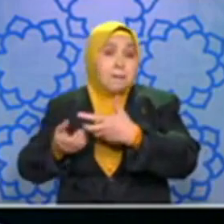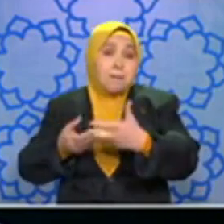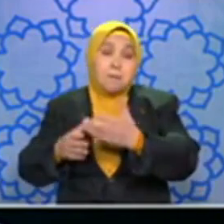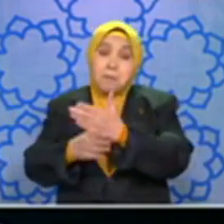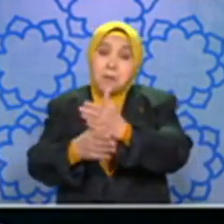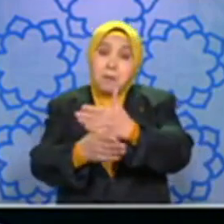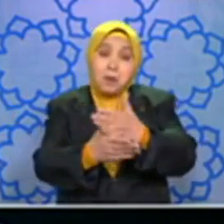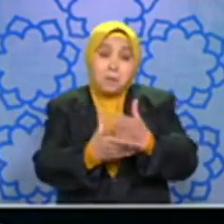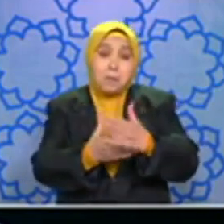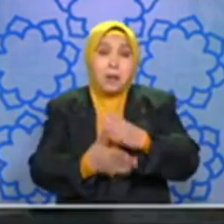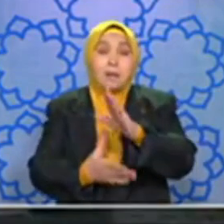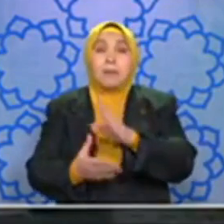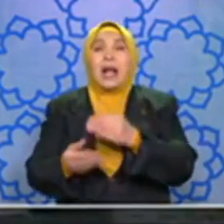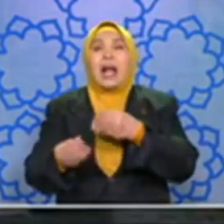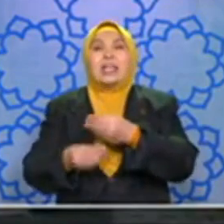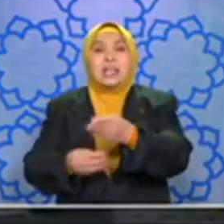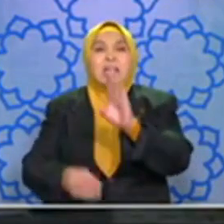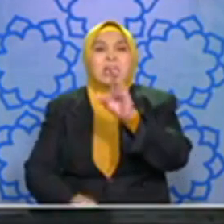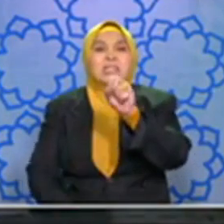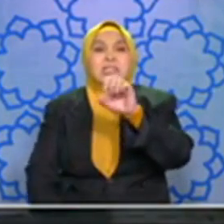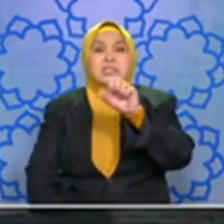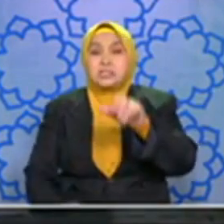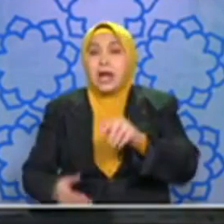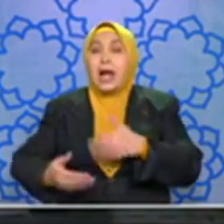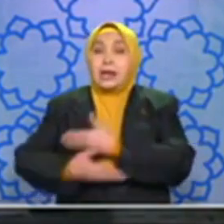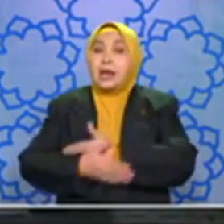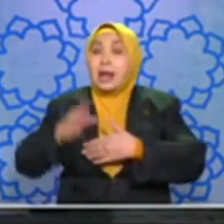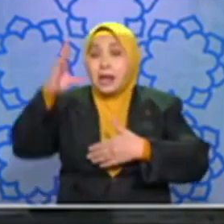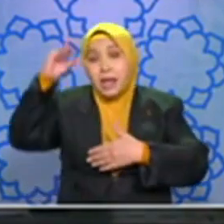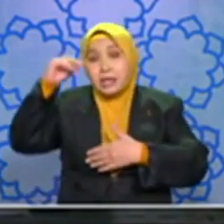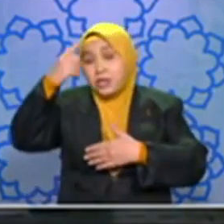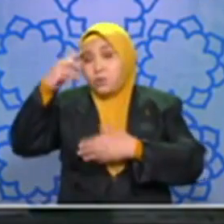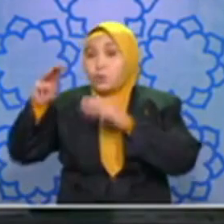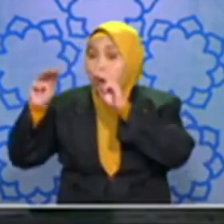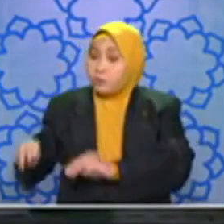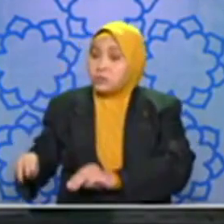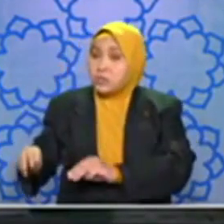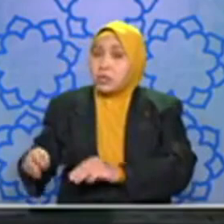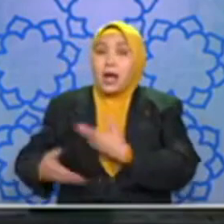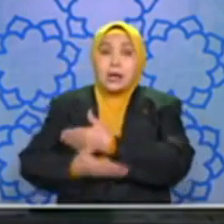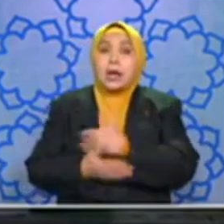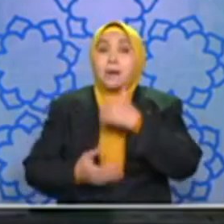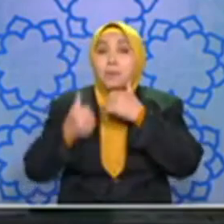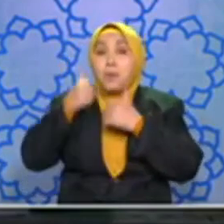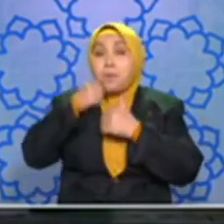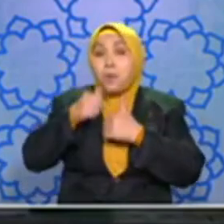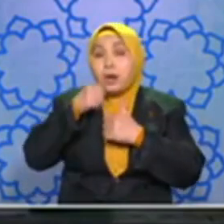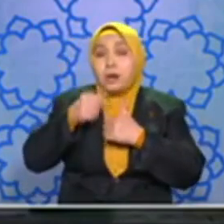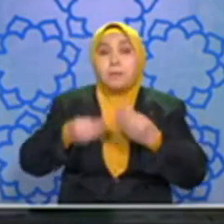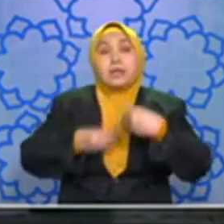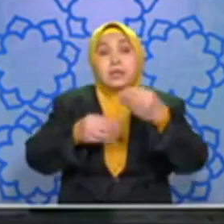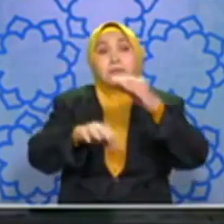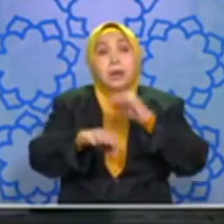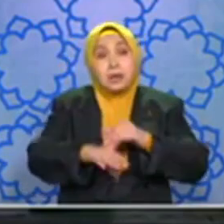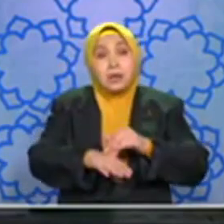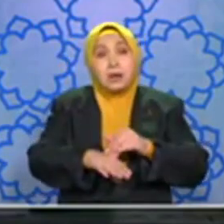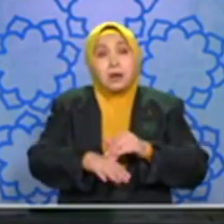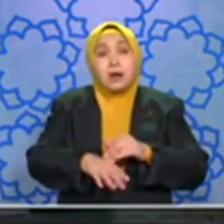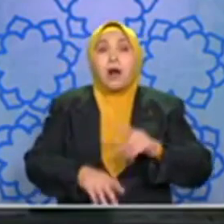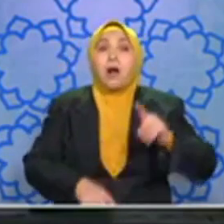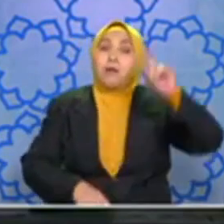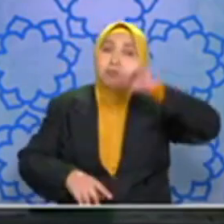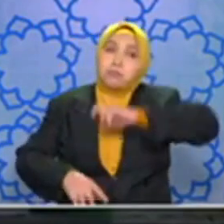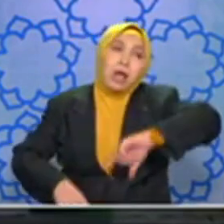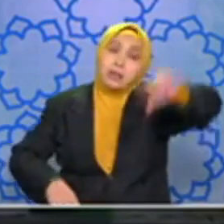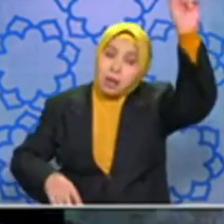yang baki-baki, Ustaz. Anak lelaki untuk manusia, untuk saya, anak perempuan bagi kepada Allah